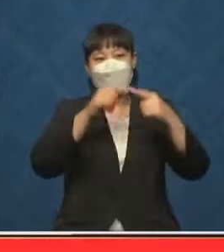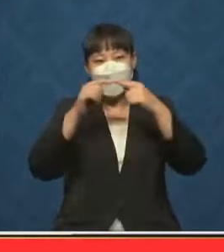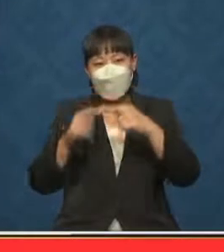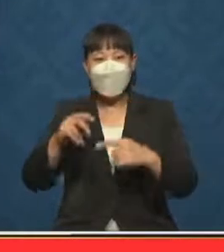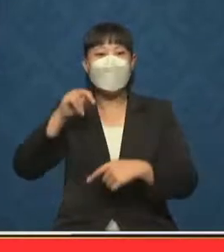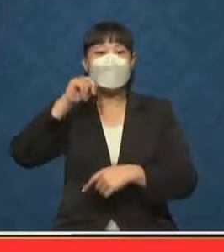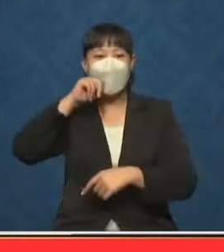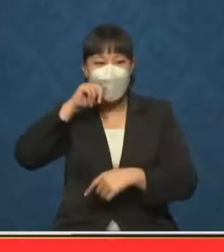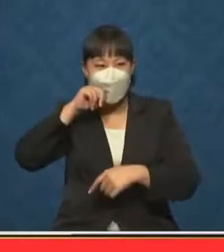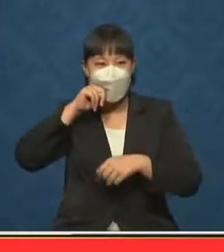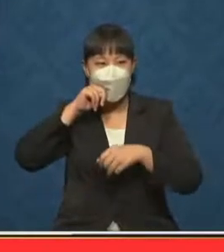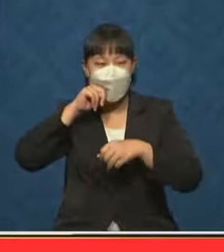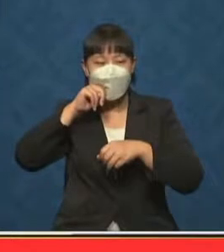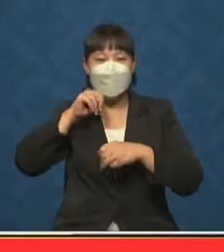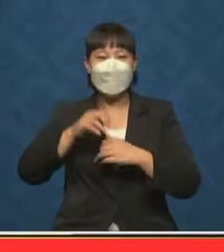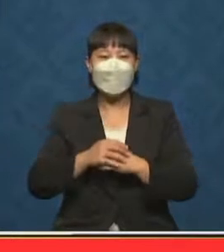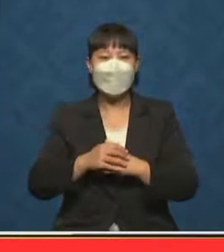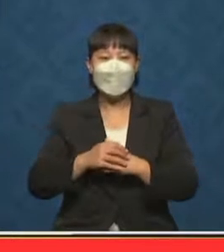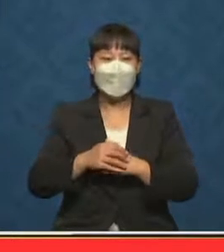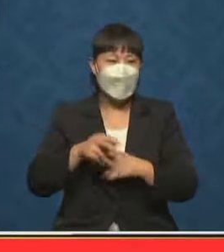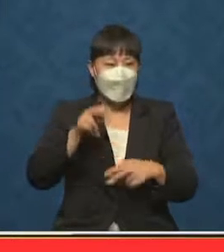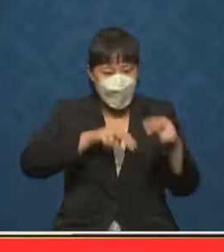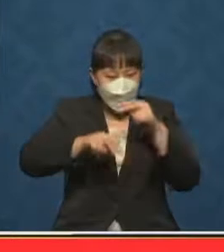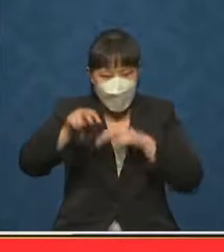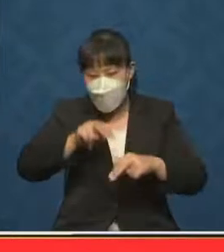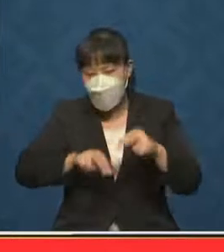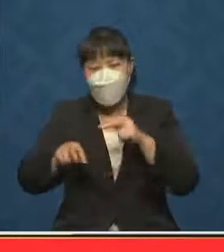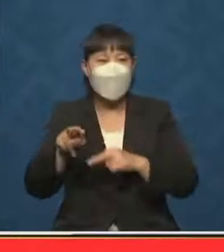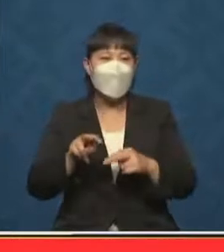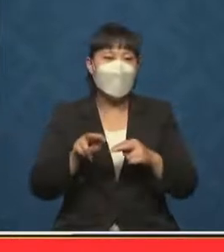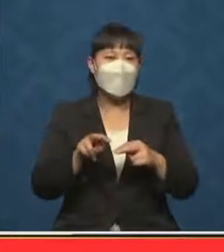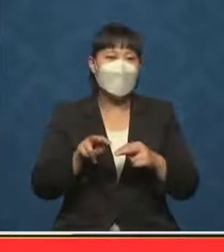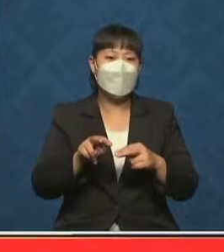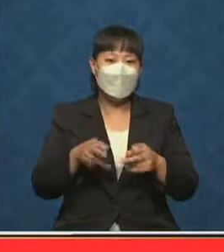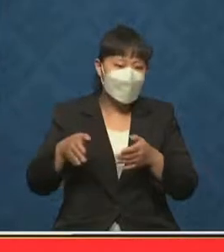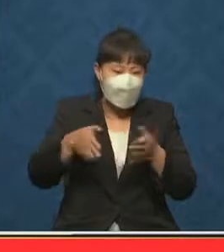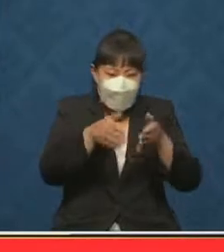ารหาช่องทางในการโกงและกิน